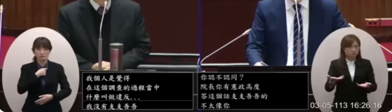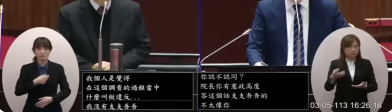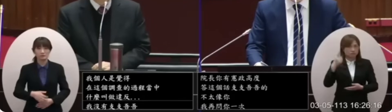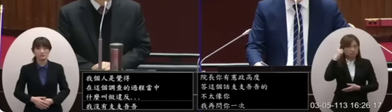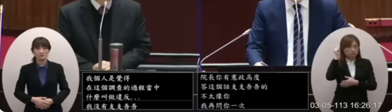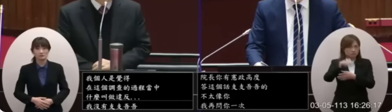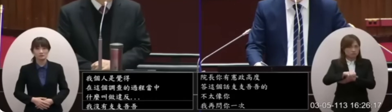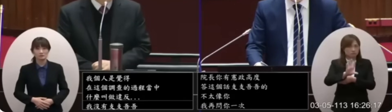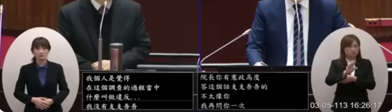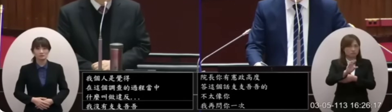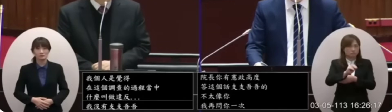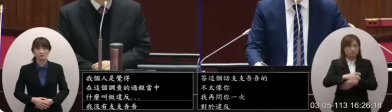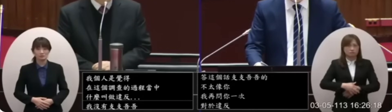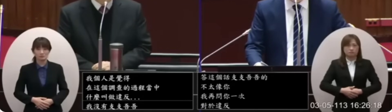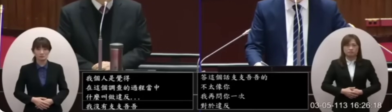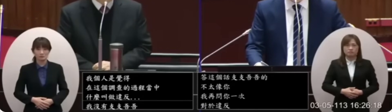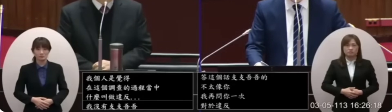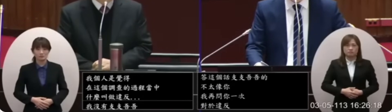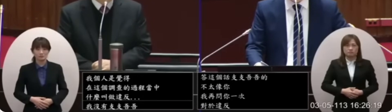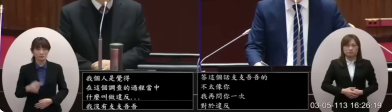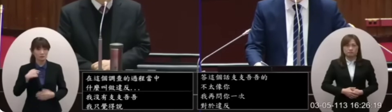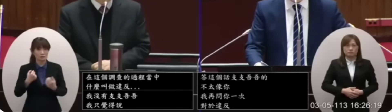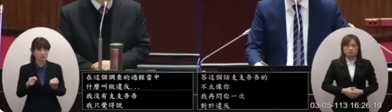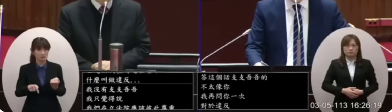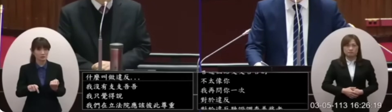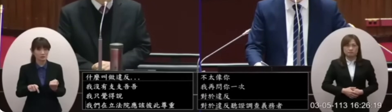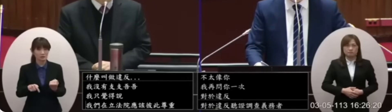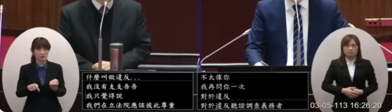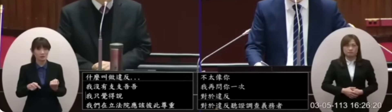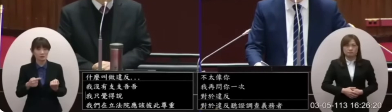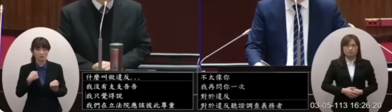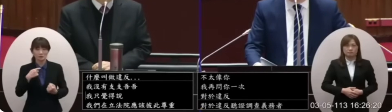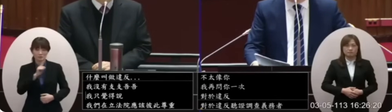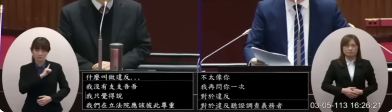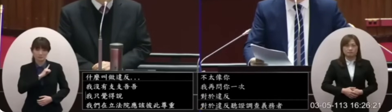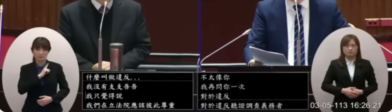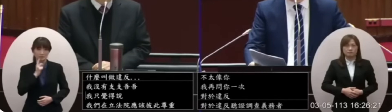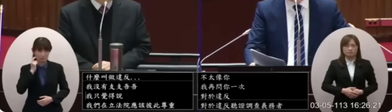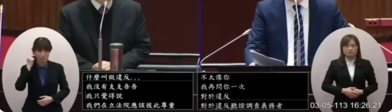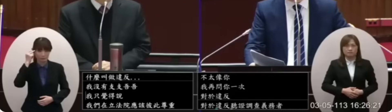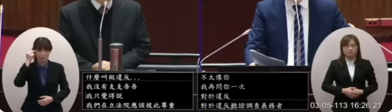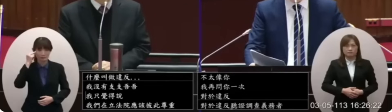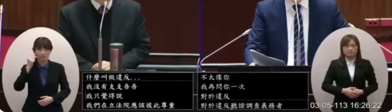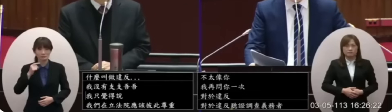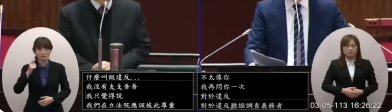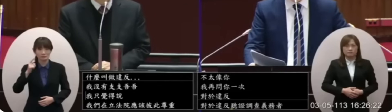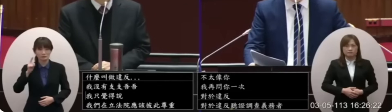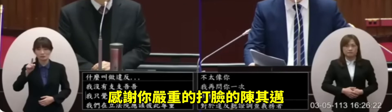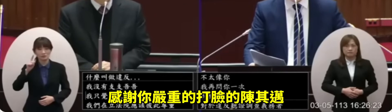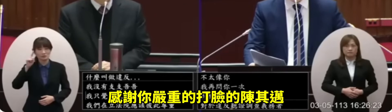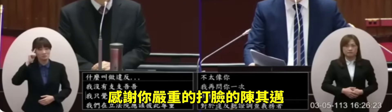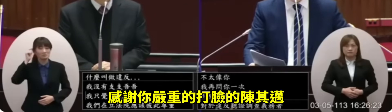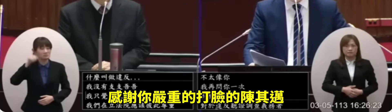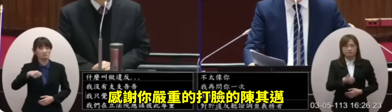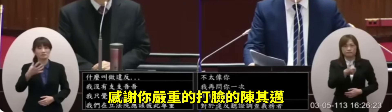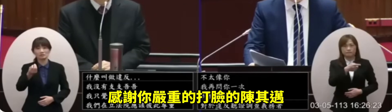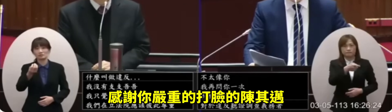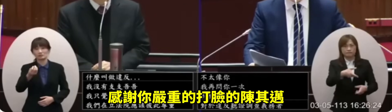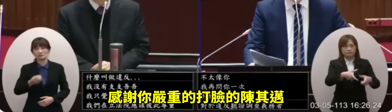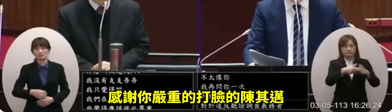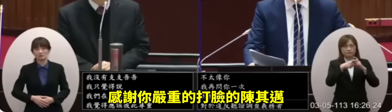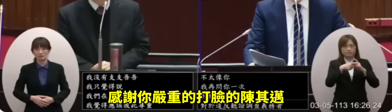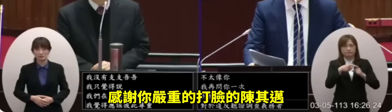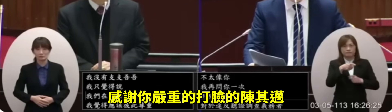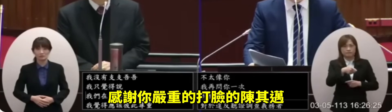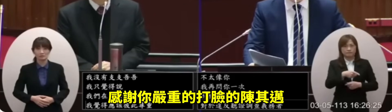同？ 我在这里，我个人是觉得。并不认同了、 感谢你严